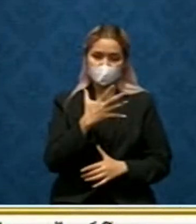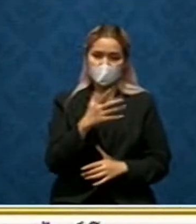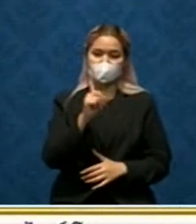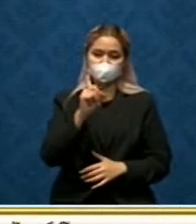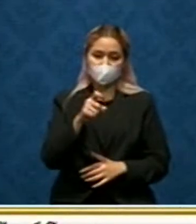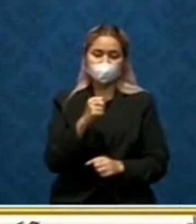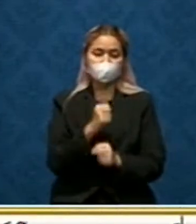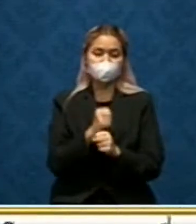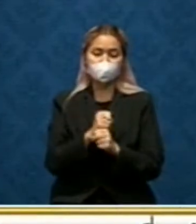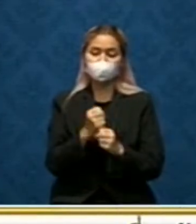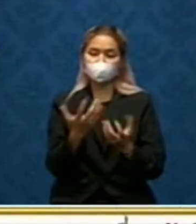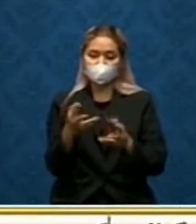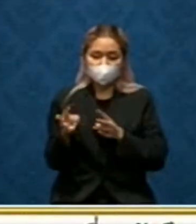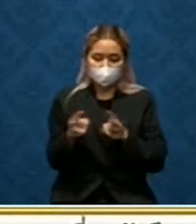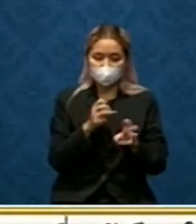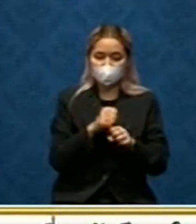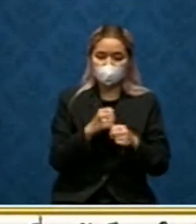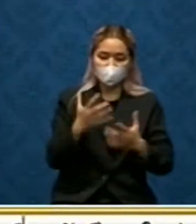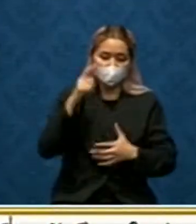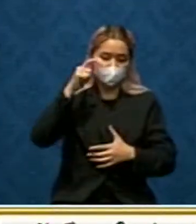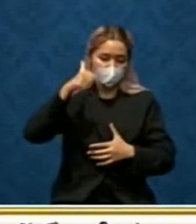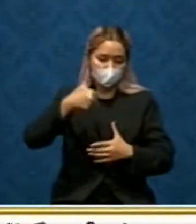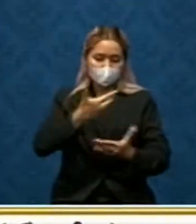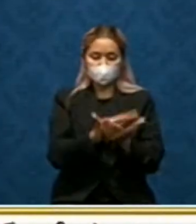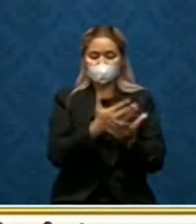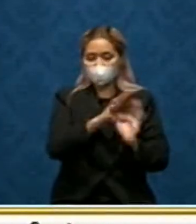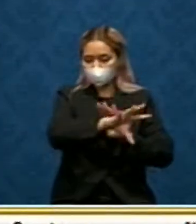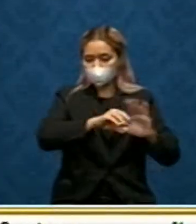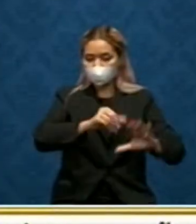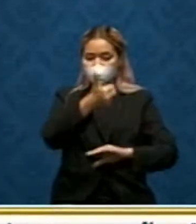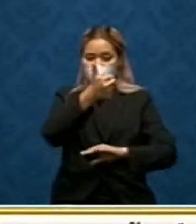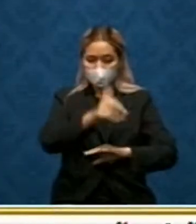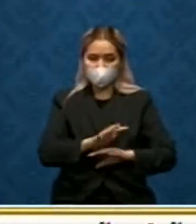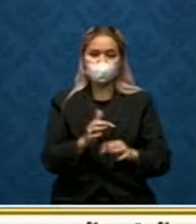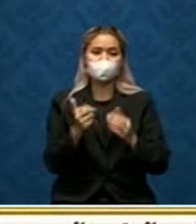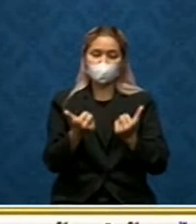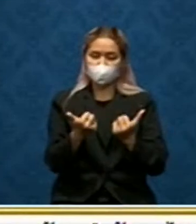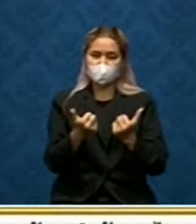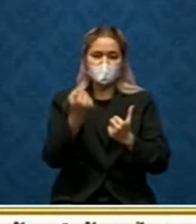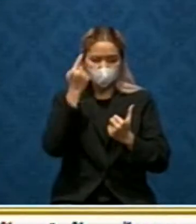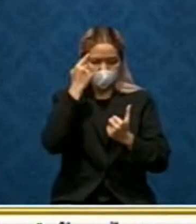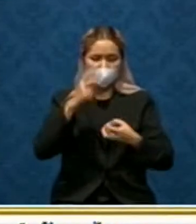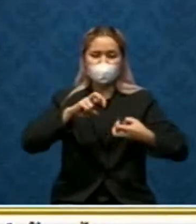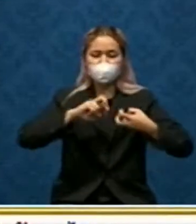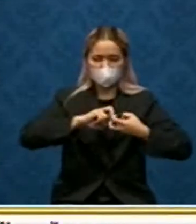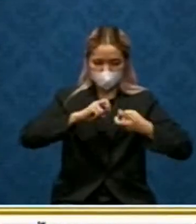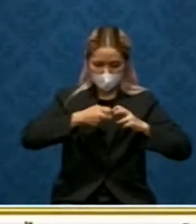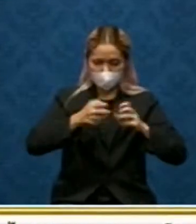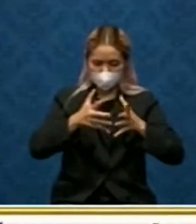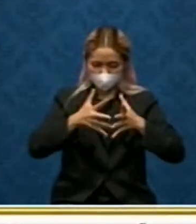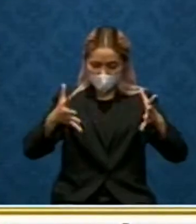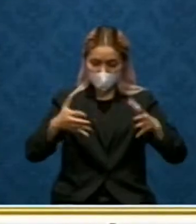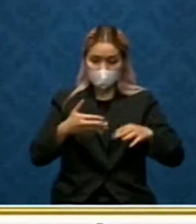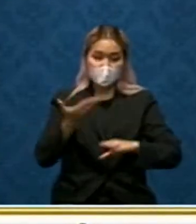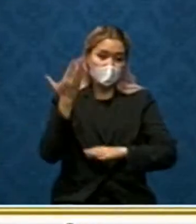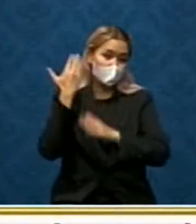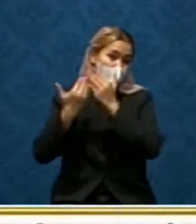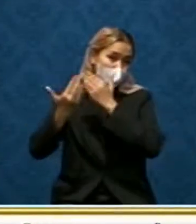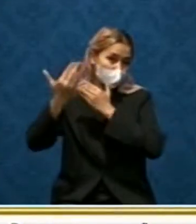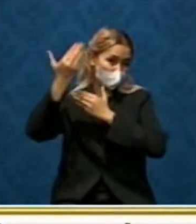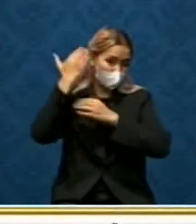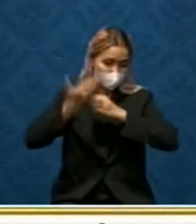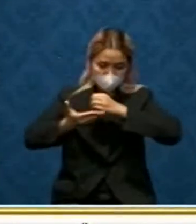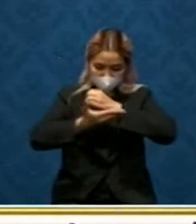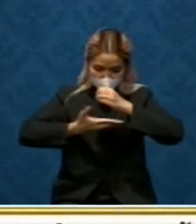นแกงคอร์เซนเตอ์แต่วันนี้คัดียเยอะที่สุดเมื่อก่อนชัยาเสีดิ Themaตามรองพักนะ